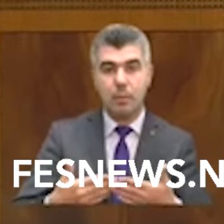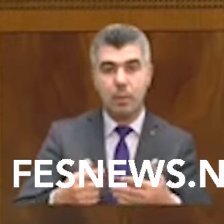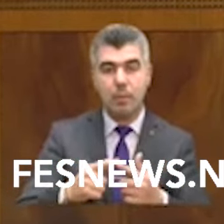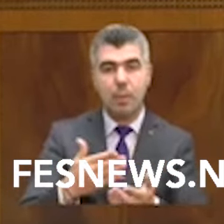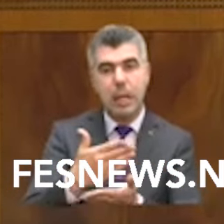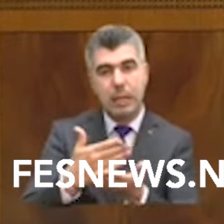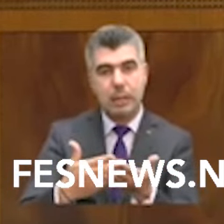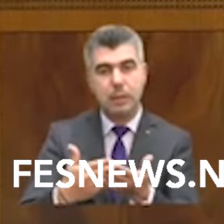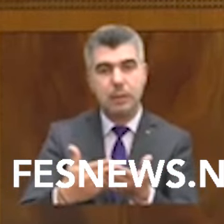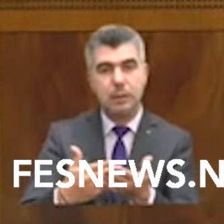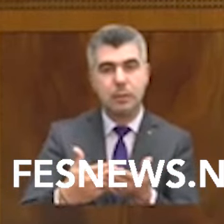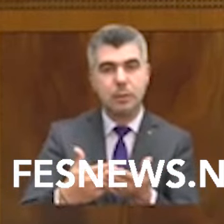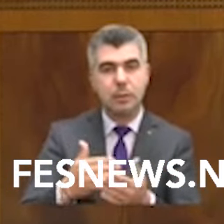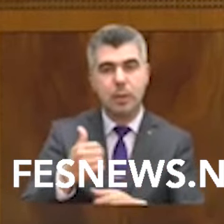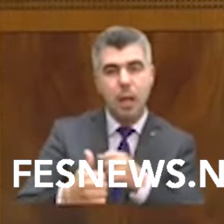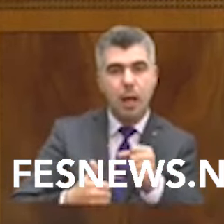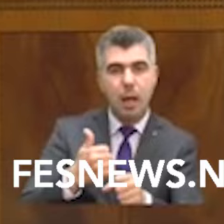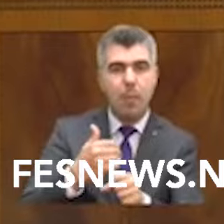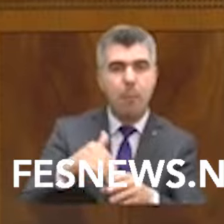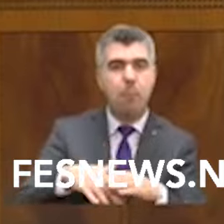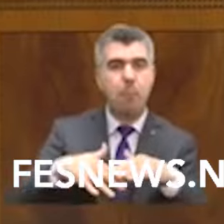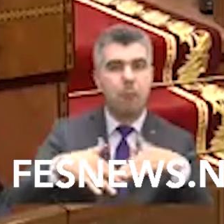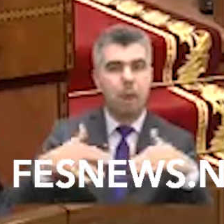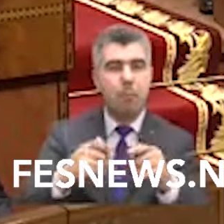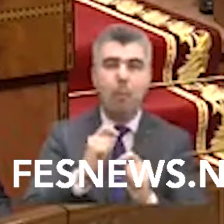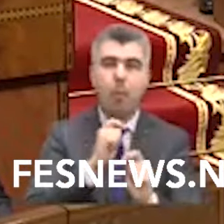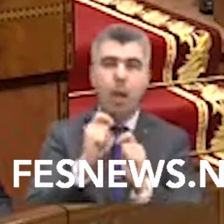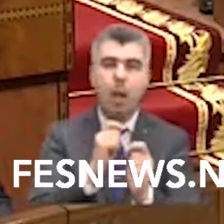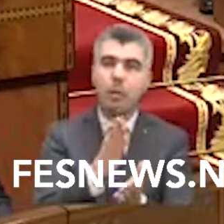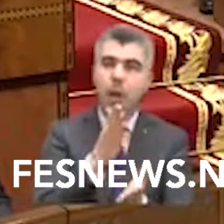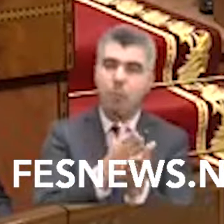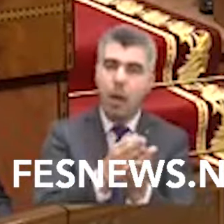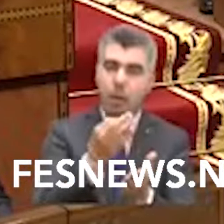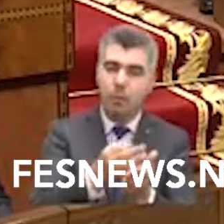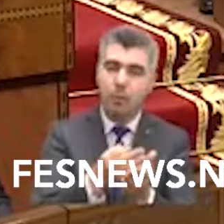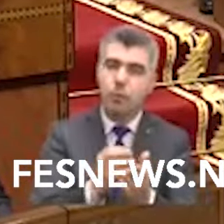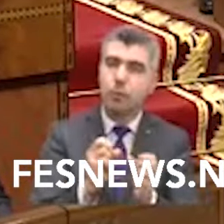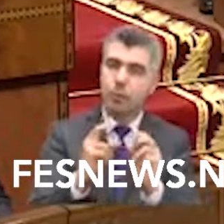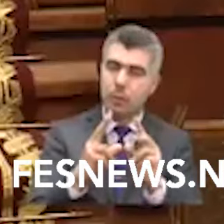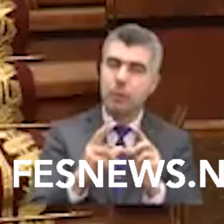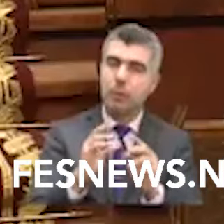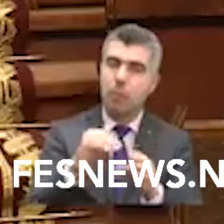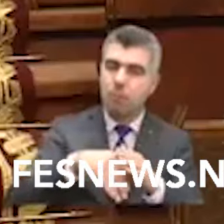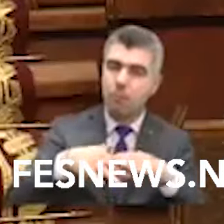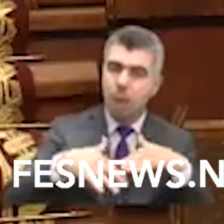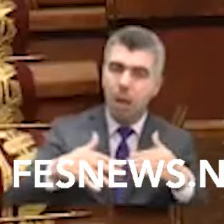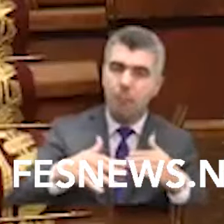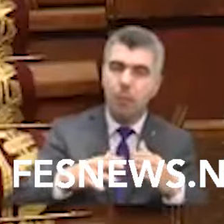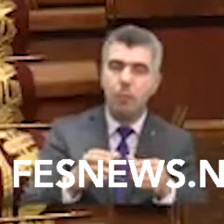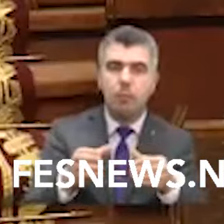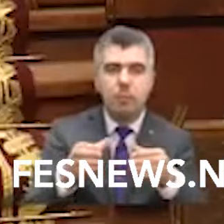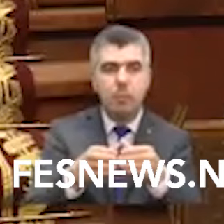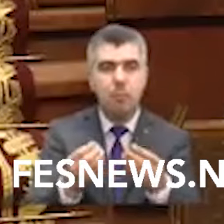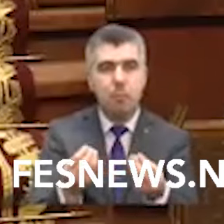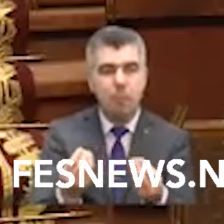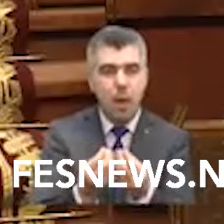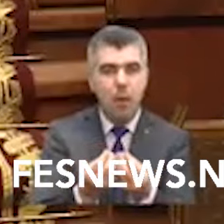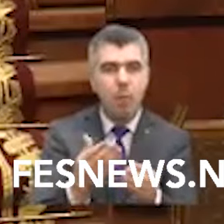ديال يعني البرلمان، كان النقاش اللي هو جاد حار داخل البرلمان، خارج البرلمان،